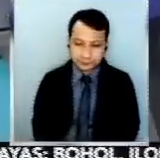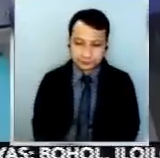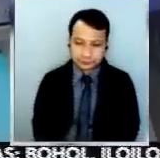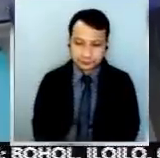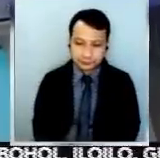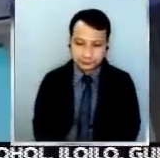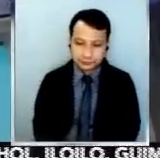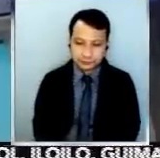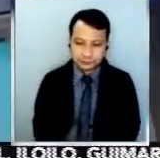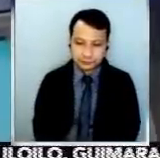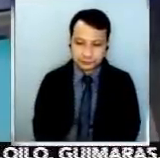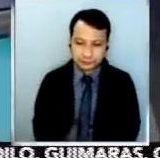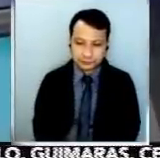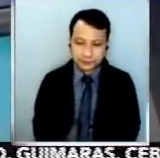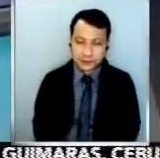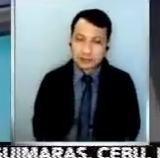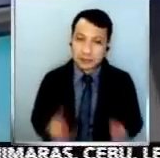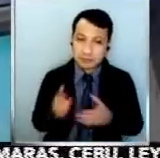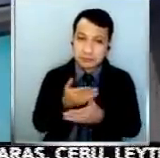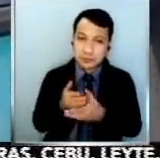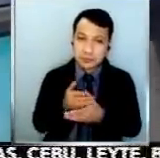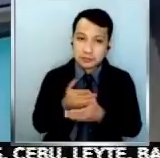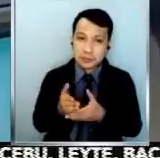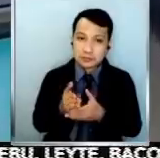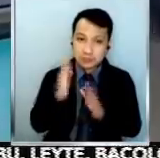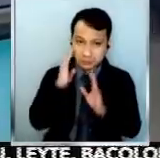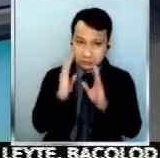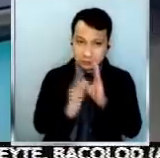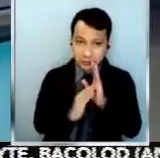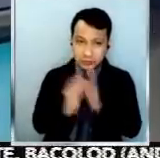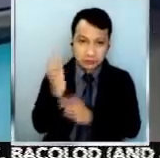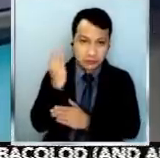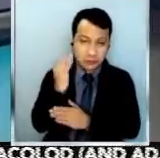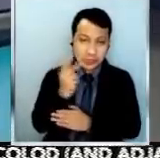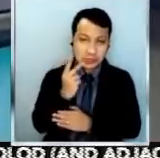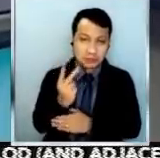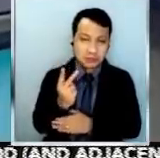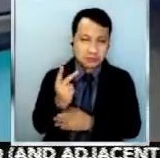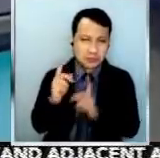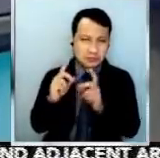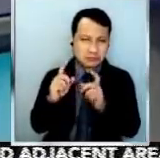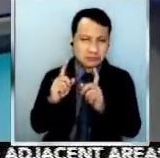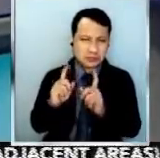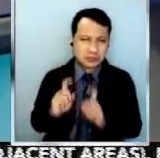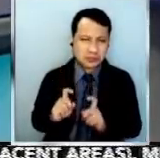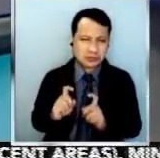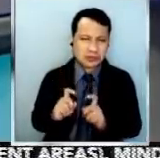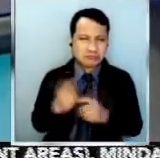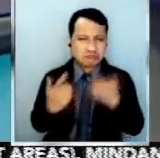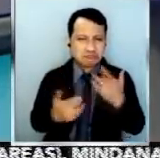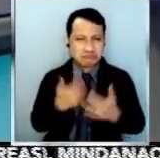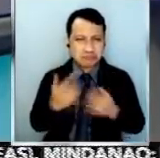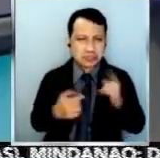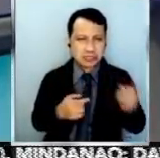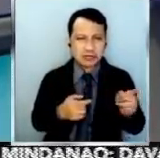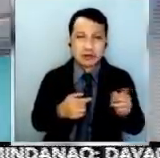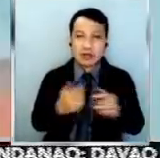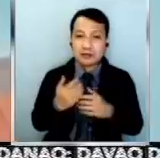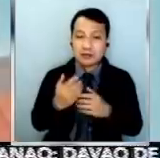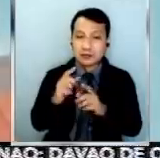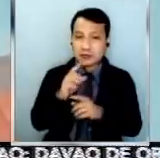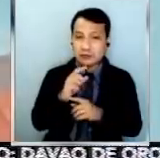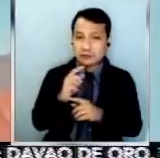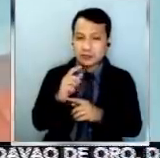Nag-share si Rita Daniela ng ilan niyang photos from her recent Siargao trip. Labis raw na na-enjoy ni Rita ang kanyang quick R&R sa